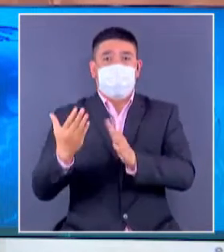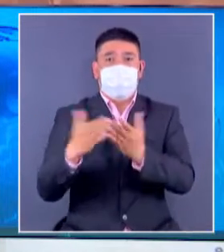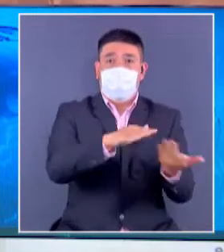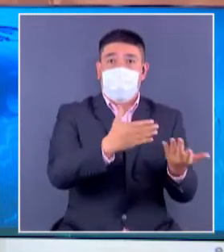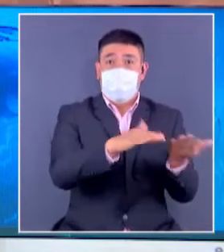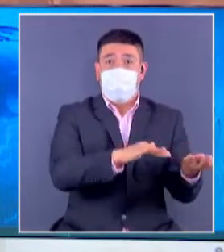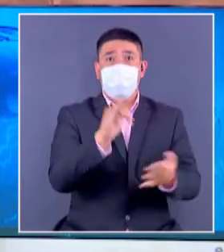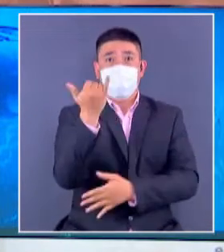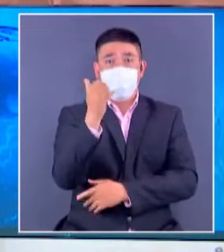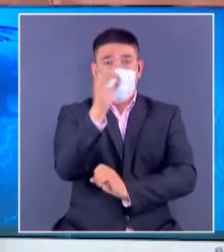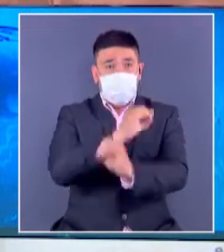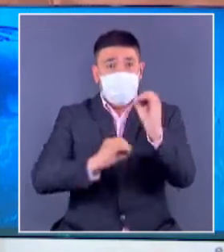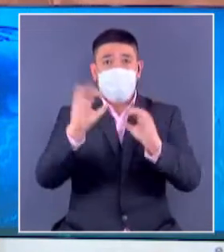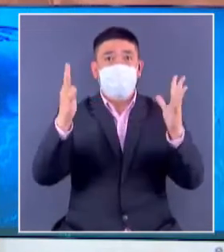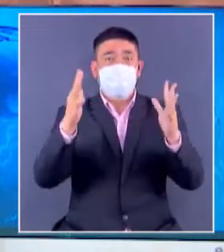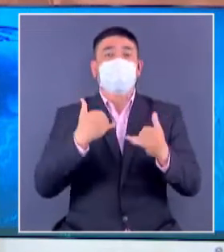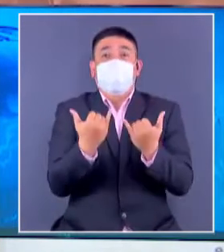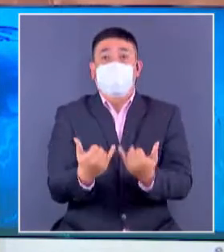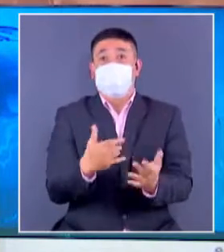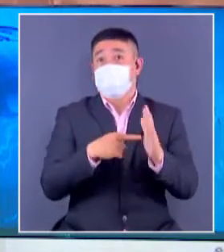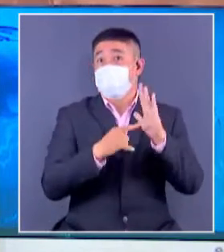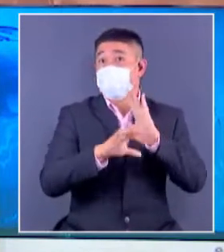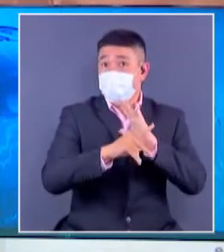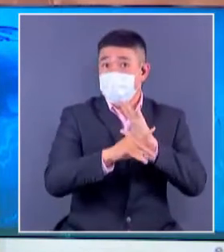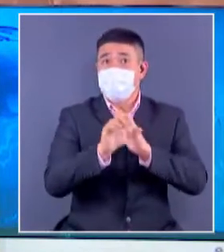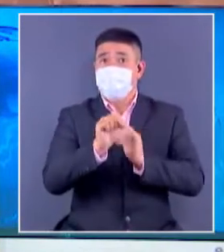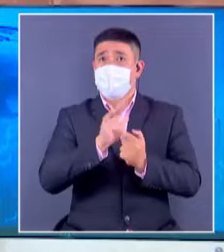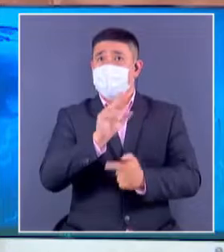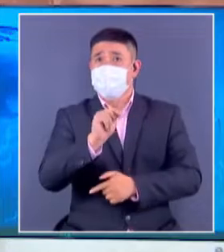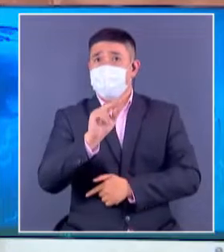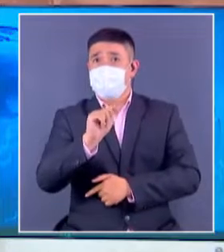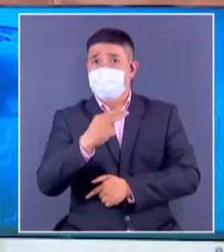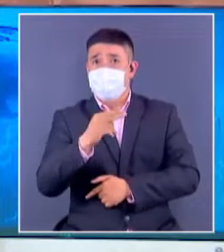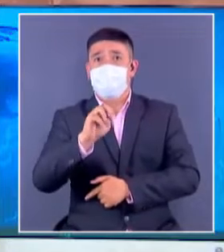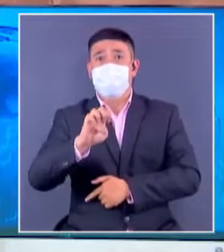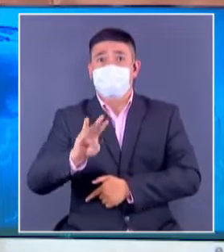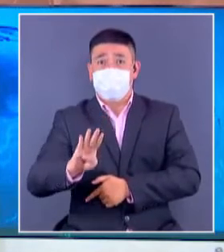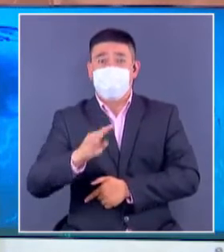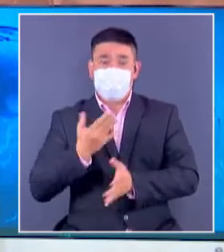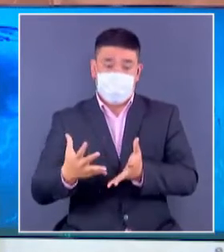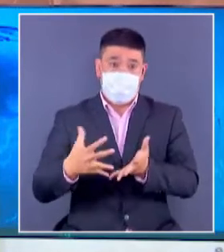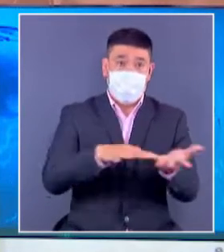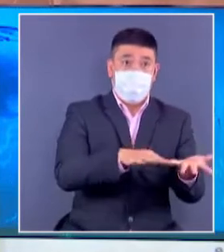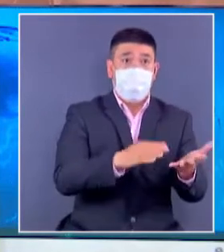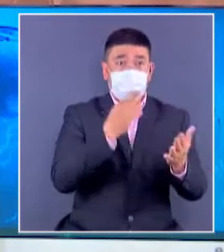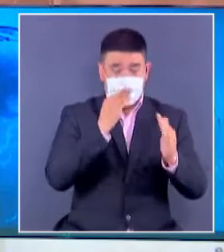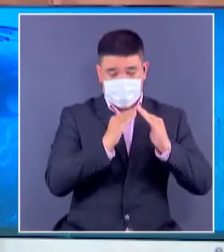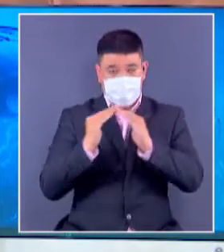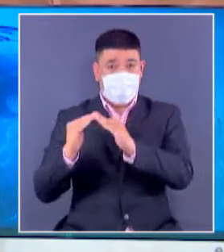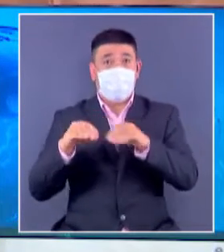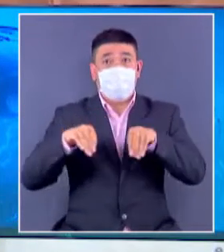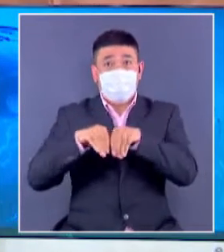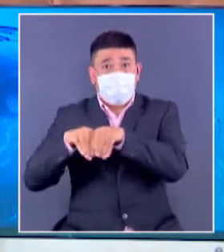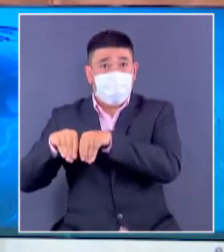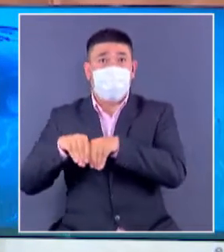นั้นไม่ปลอดภัยนะครับล่าสุดที่เกิดขึ้นที่สัตหีบชลบุรีครับพังทั้งแถบเลยนะครับอันนี้เป็นทาวน์เฮาส์ครับที่ปลูกติดกัน